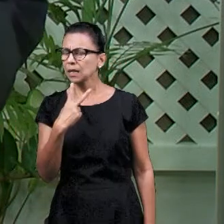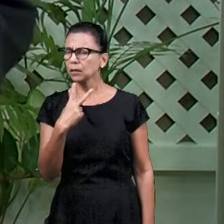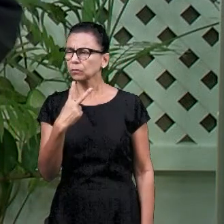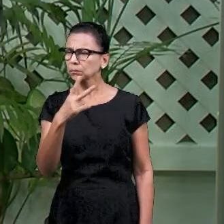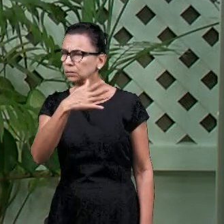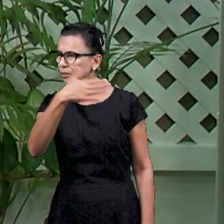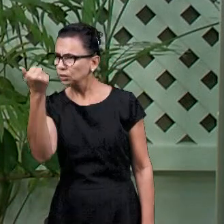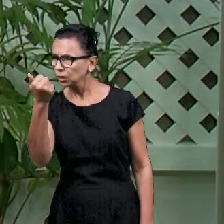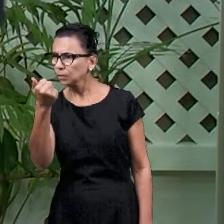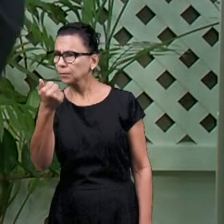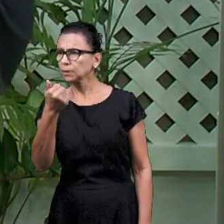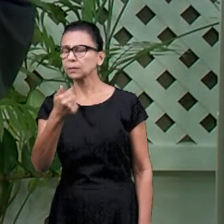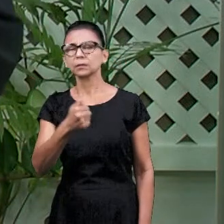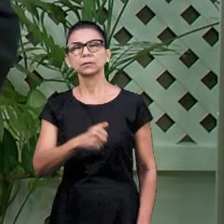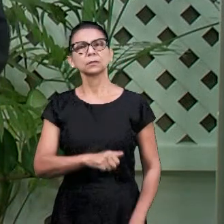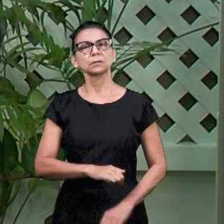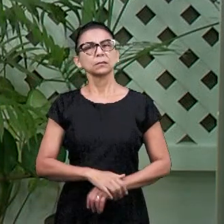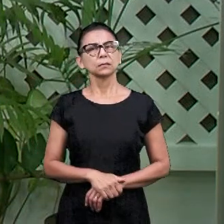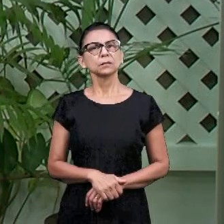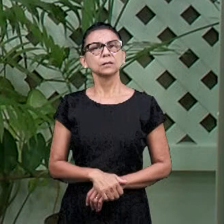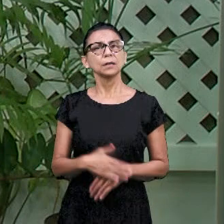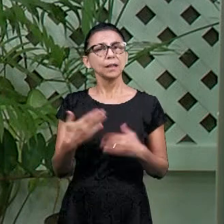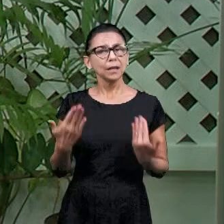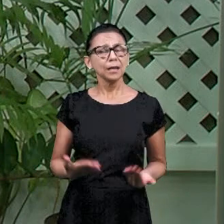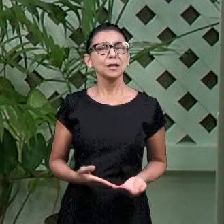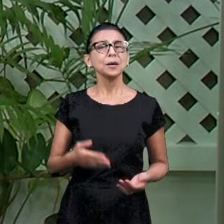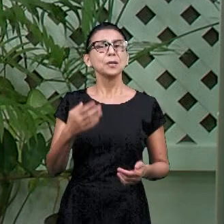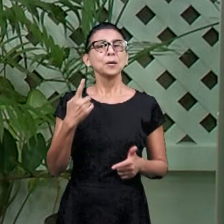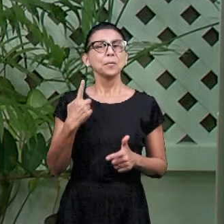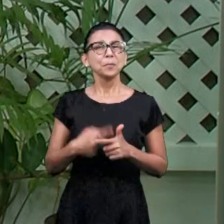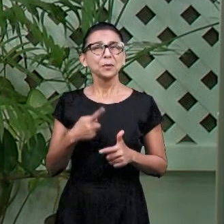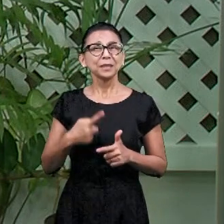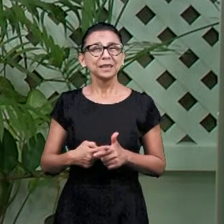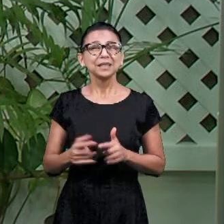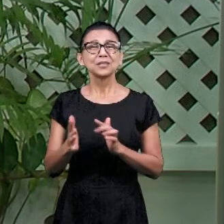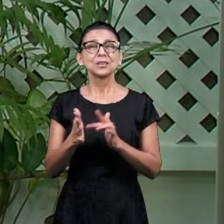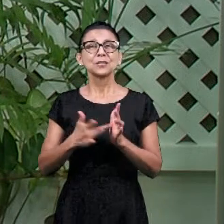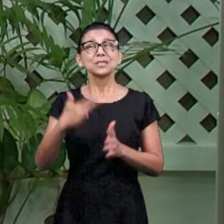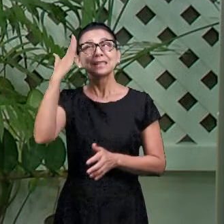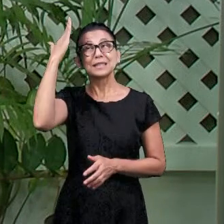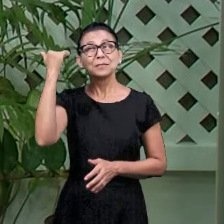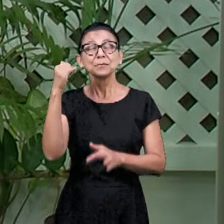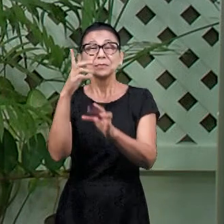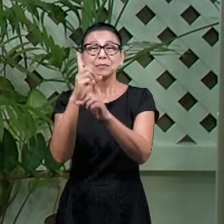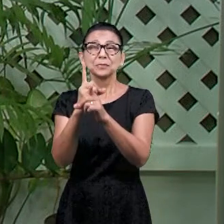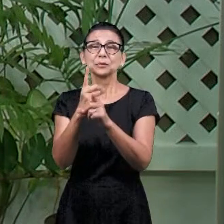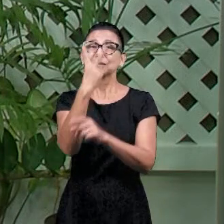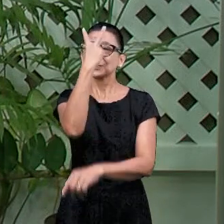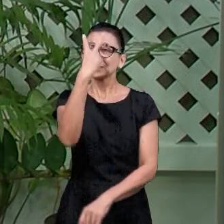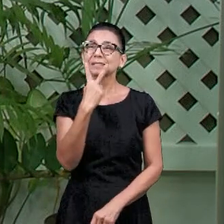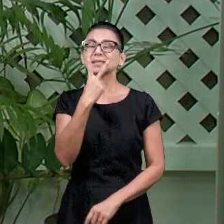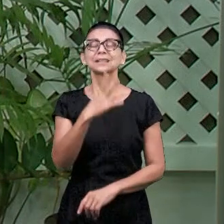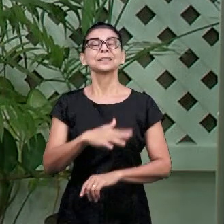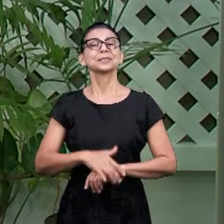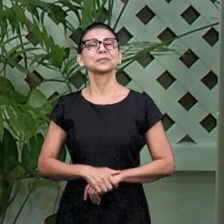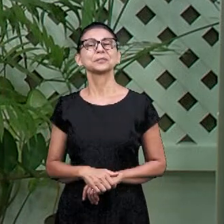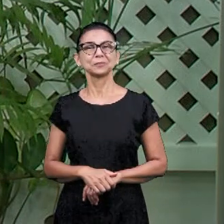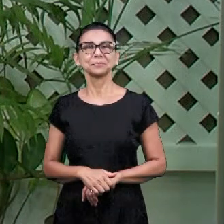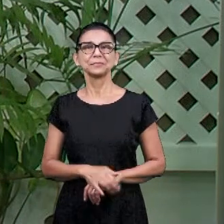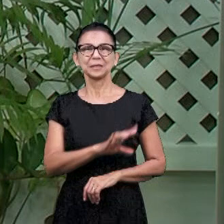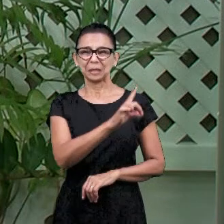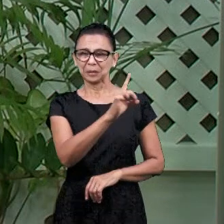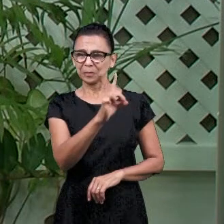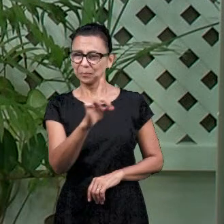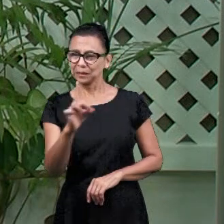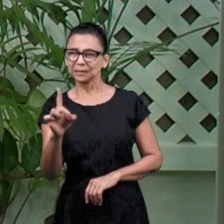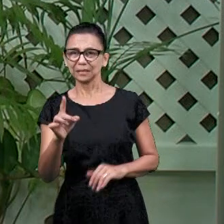appelle l'aveugle. D'abord, il fallait passer par là. C'était dans la programmation, passer